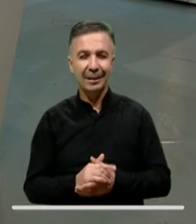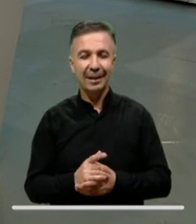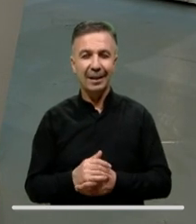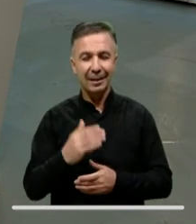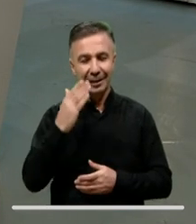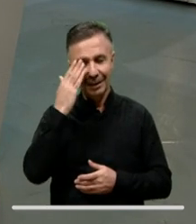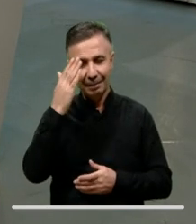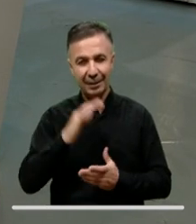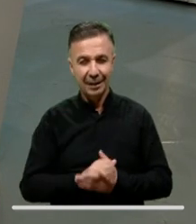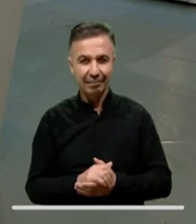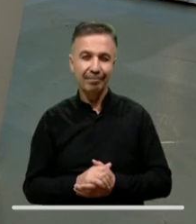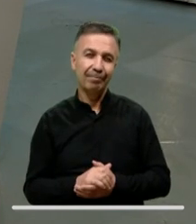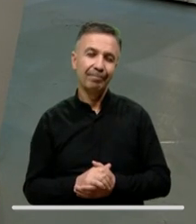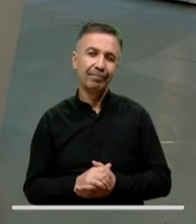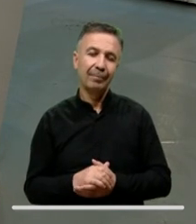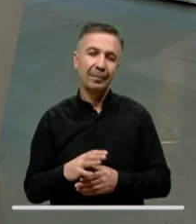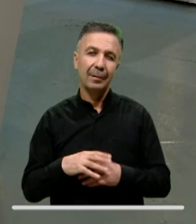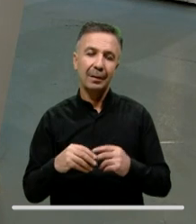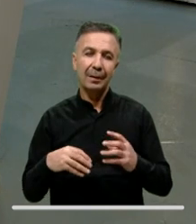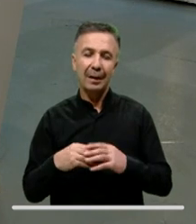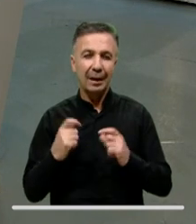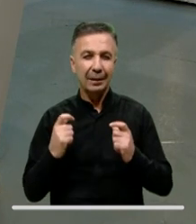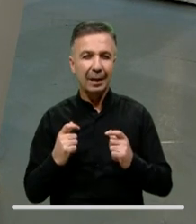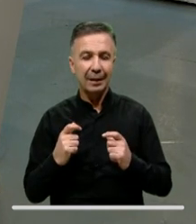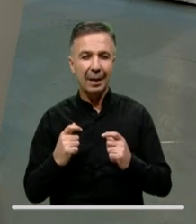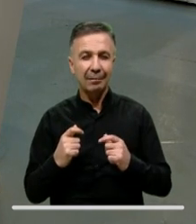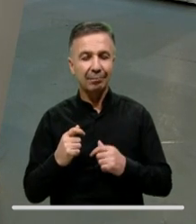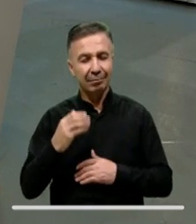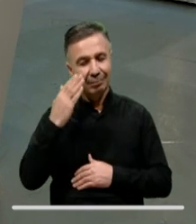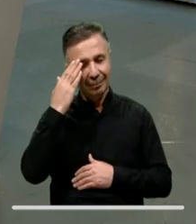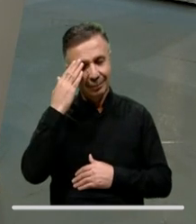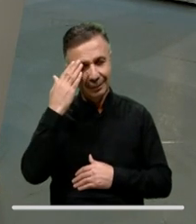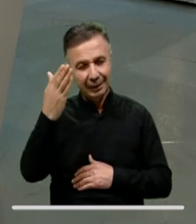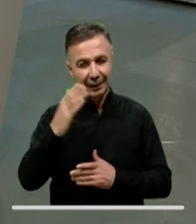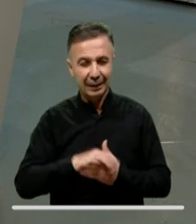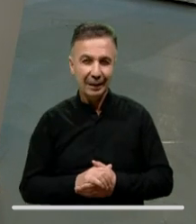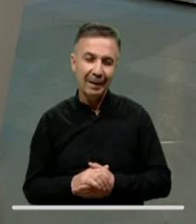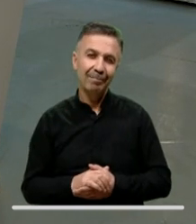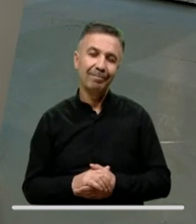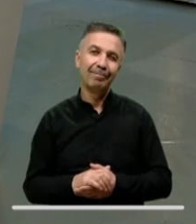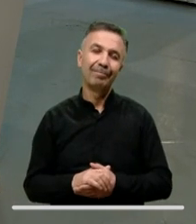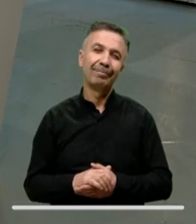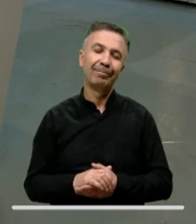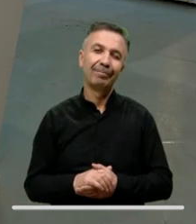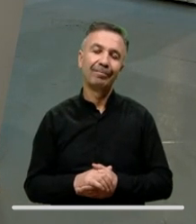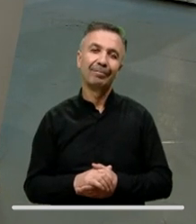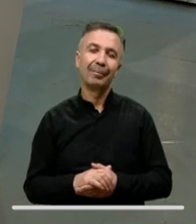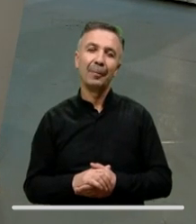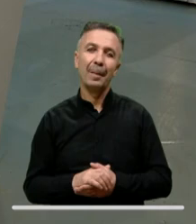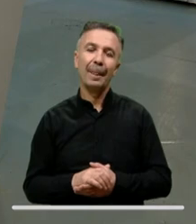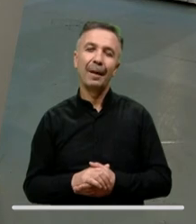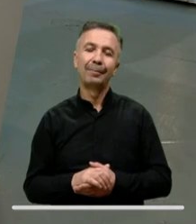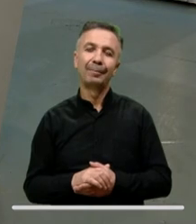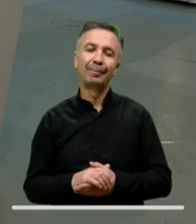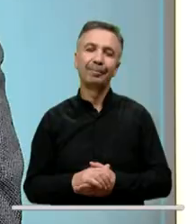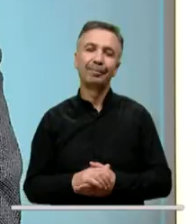Veysel Coşkun Adana Seyhan'dan, bizim müdavim izleyicilerimiz selam vermiş. Almayınca da Furkancığım selamımızı almaz oldun demiş.